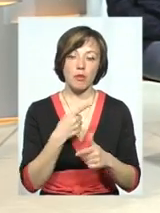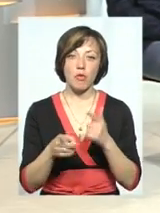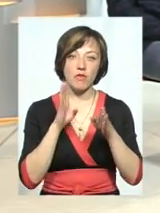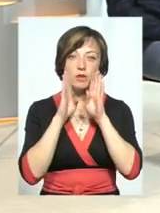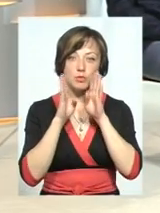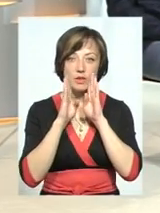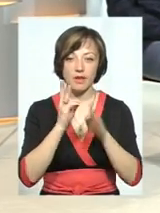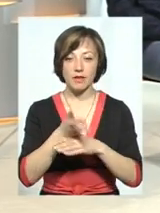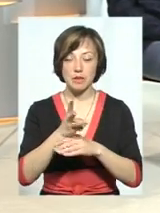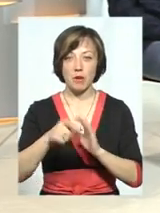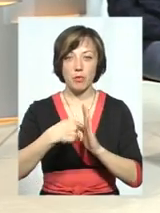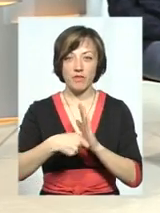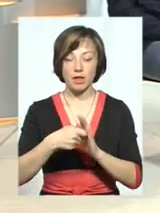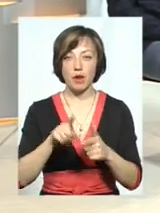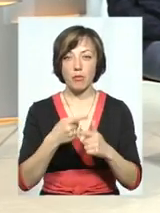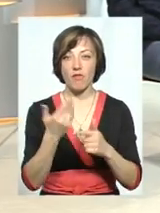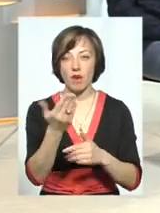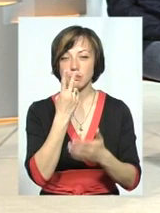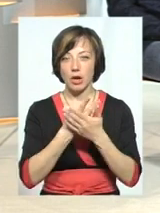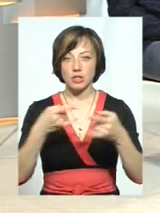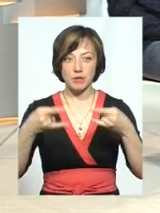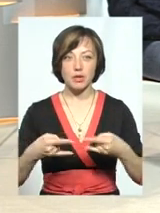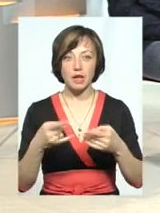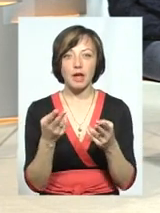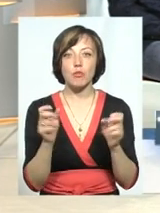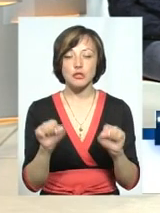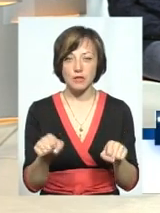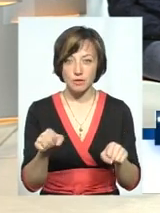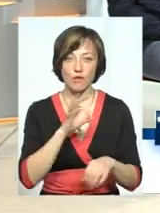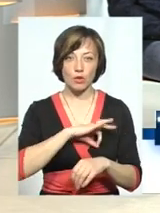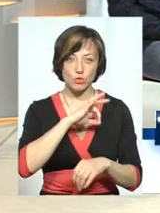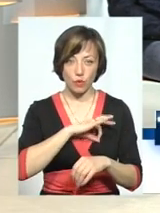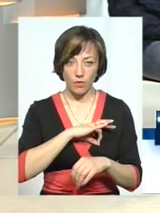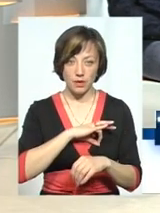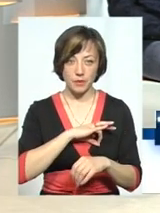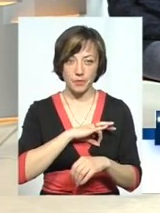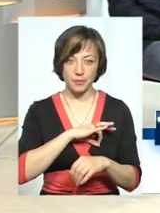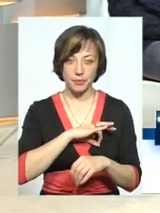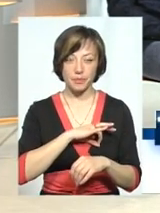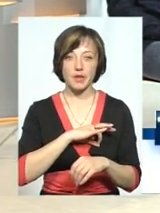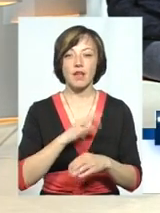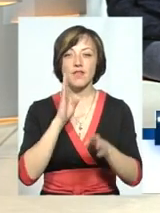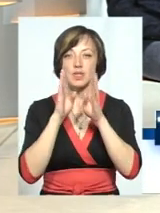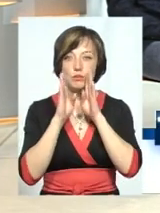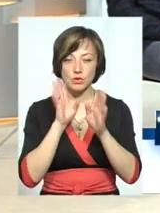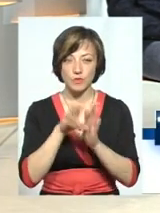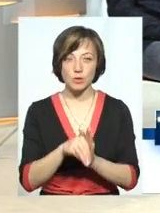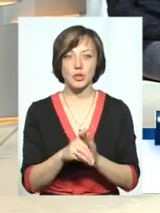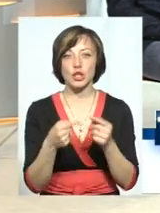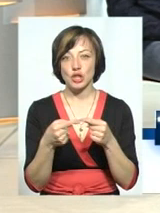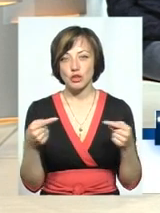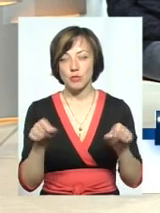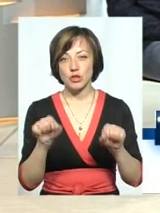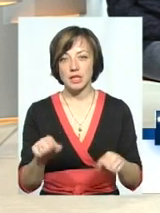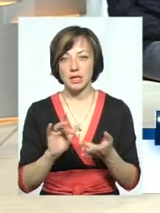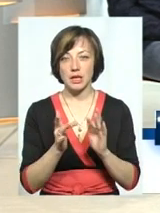Фейсбуці знімемо відео, або вас покажемо на телебаченні, які можливості можна використовувати в Фейсбуці тому самому, можливо, якісь інші можливості